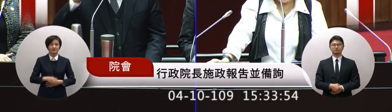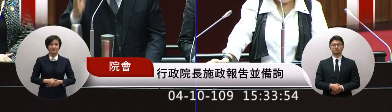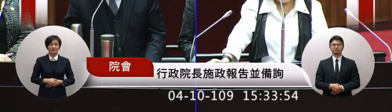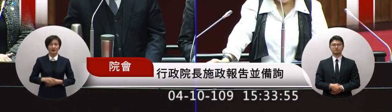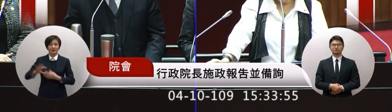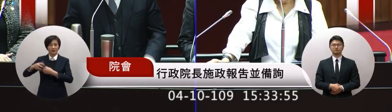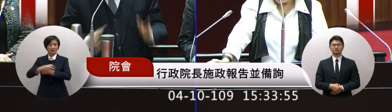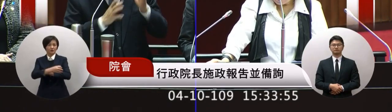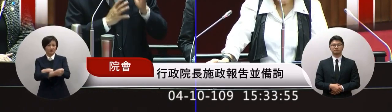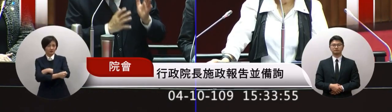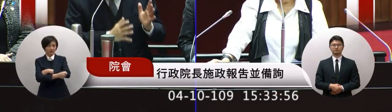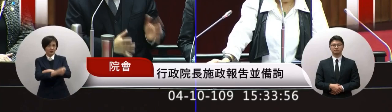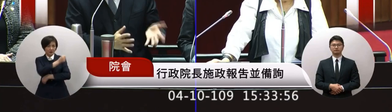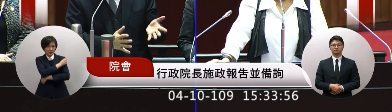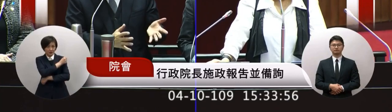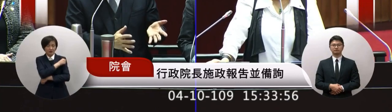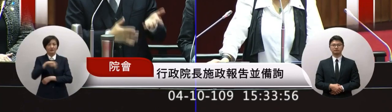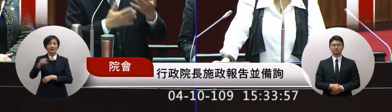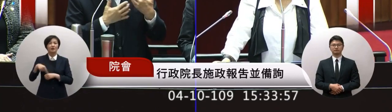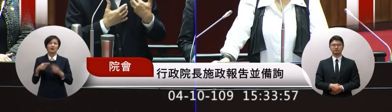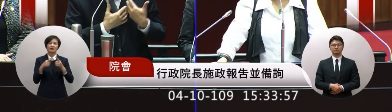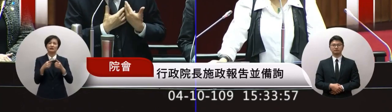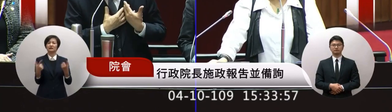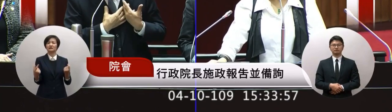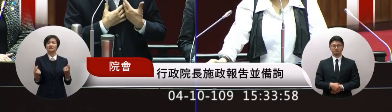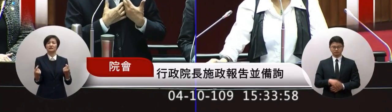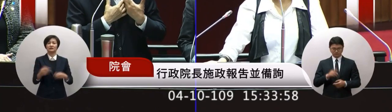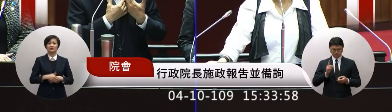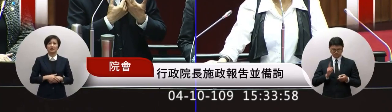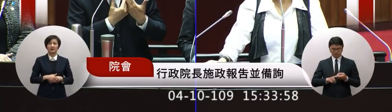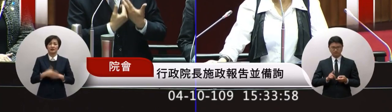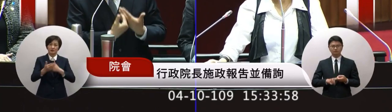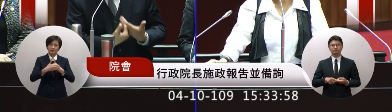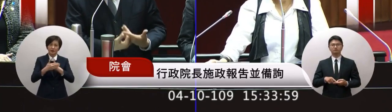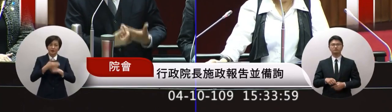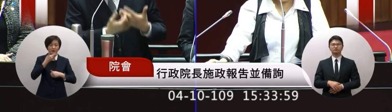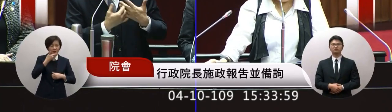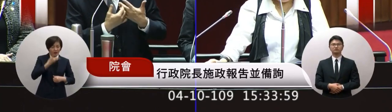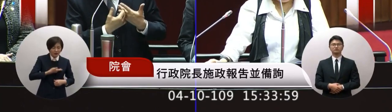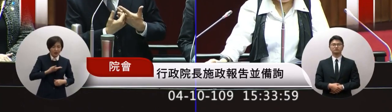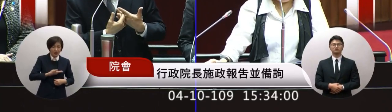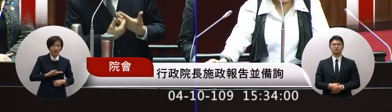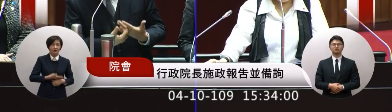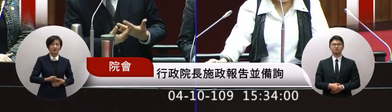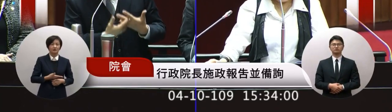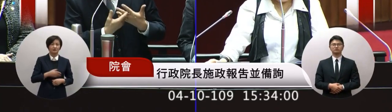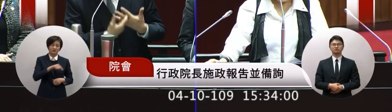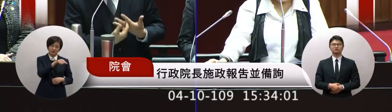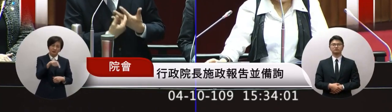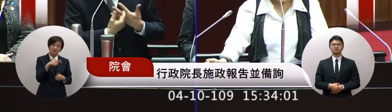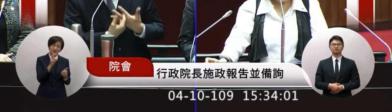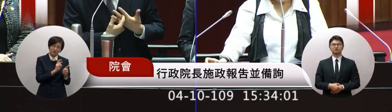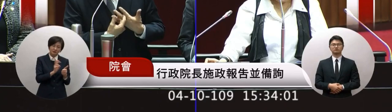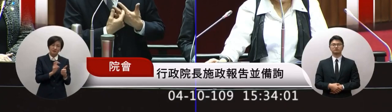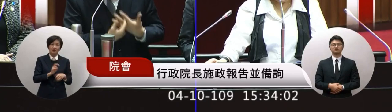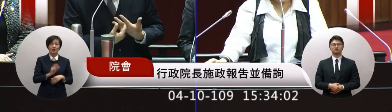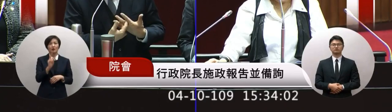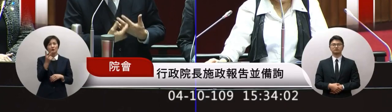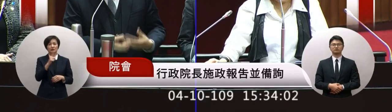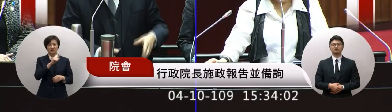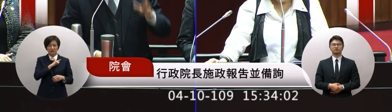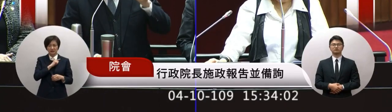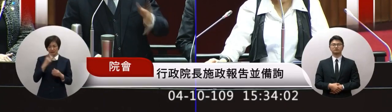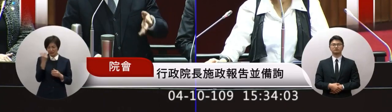移工也是人。尤其是来照顾我们的长辈或者 这个没有办法治理的